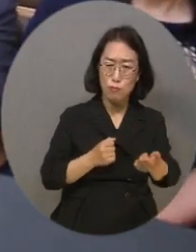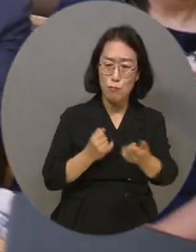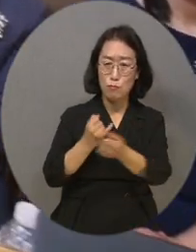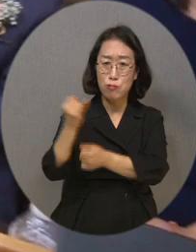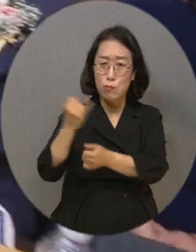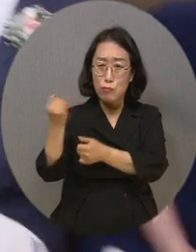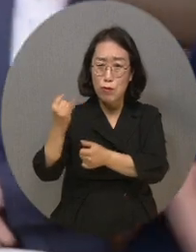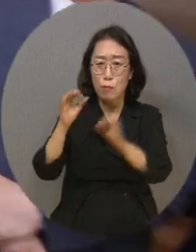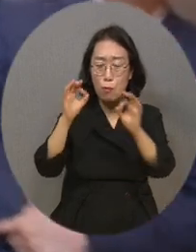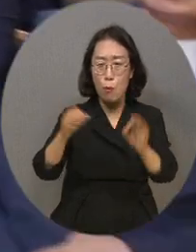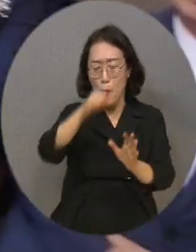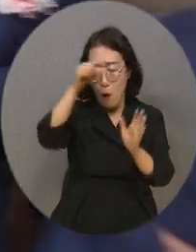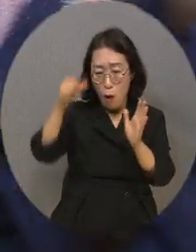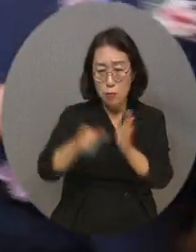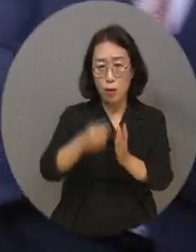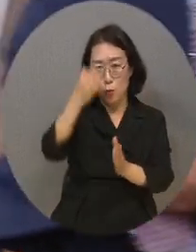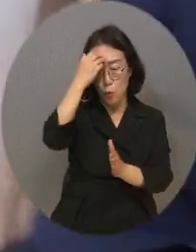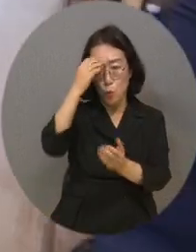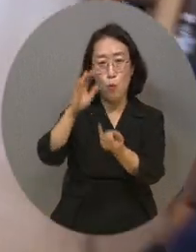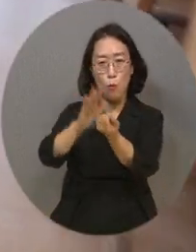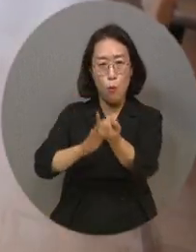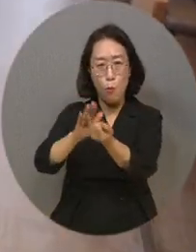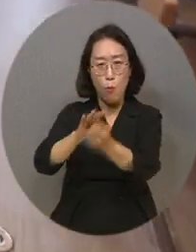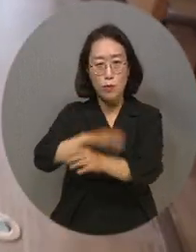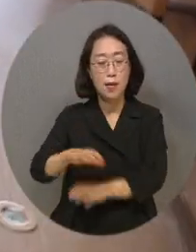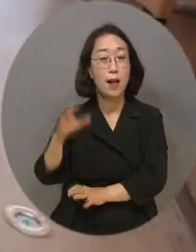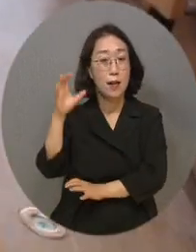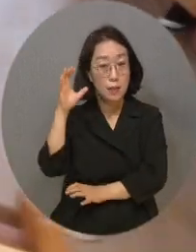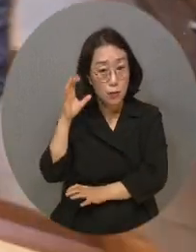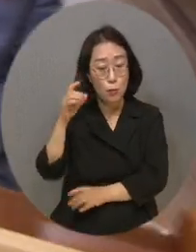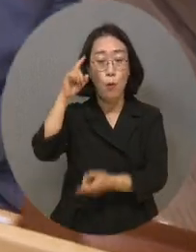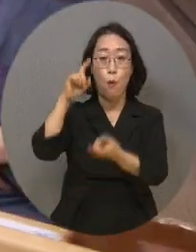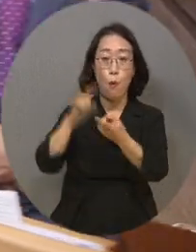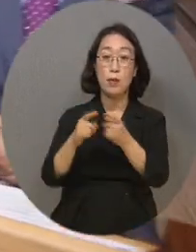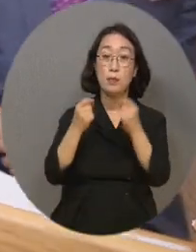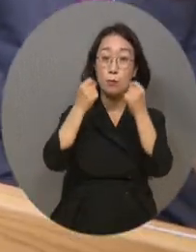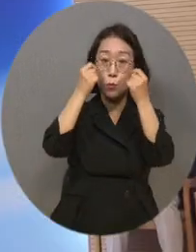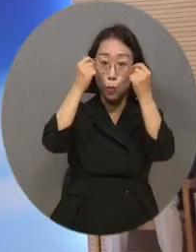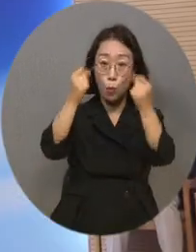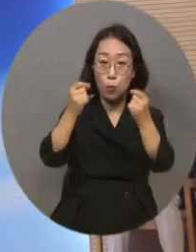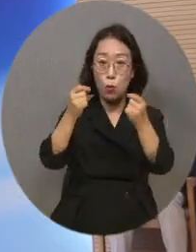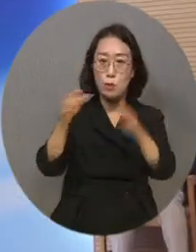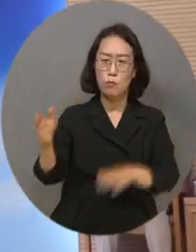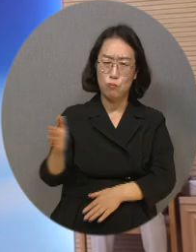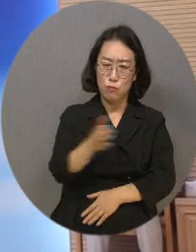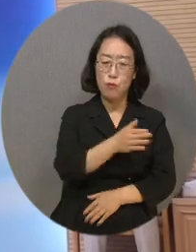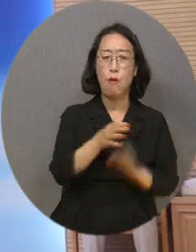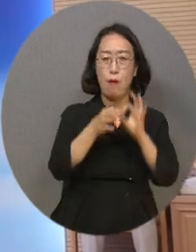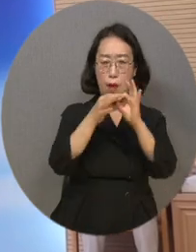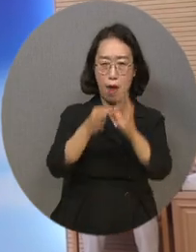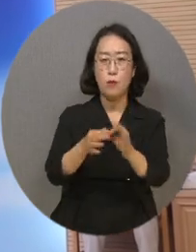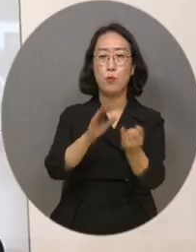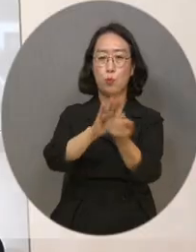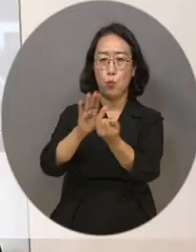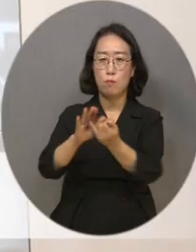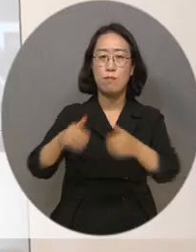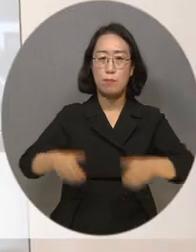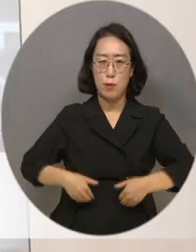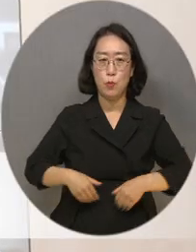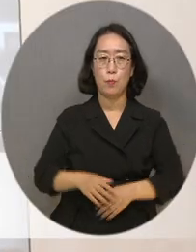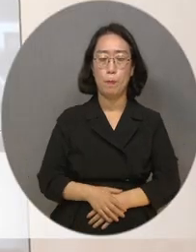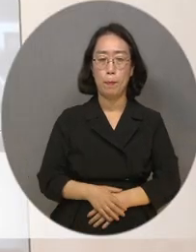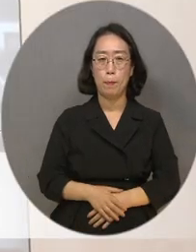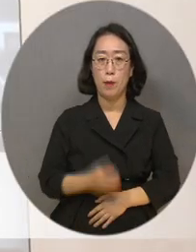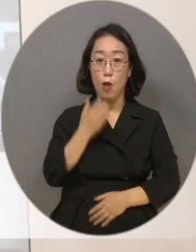미망인들의 평생 멍에를 함께 살피고 귀 기울이는 사회적 관심과 노력은 지금부터도 늦지 않습니다.